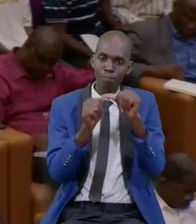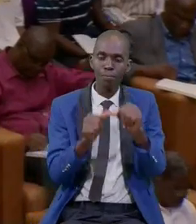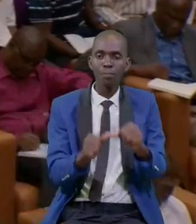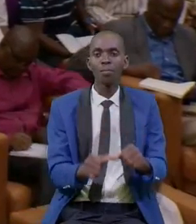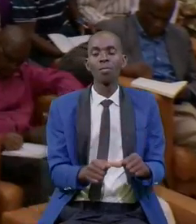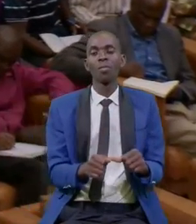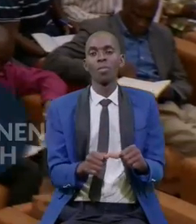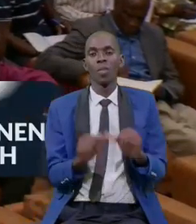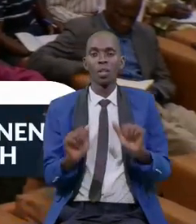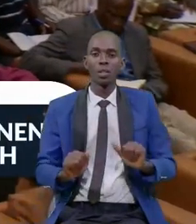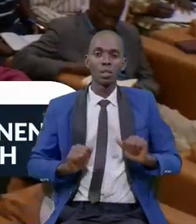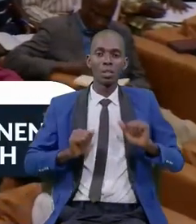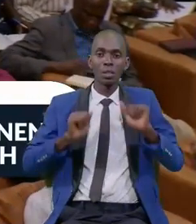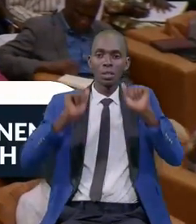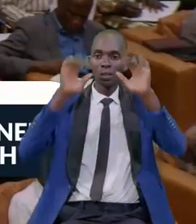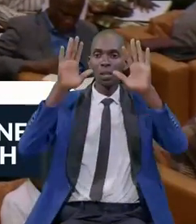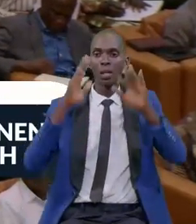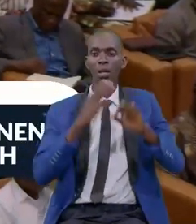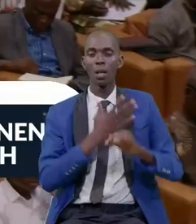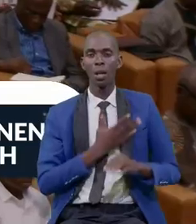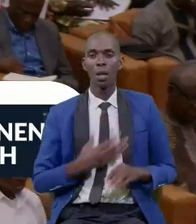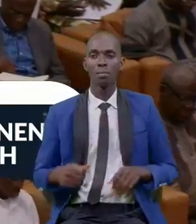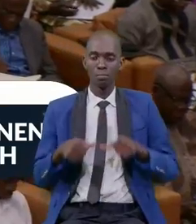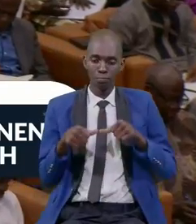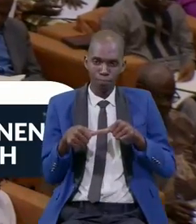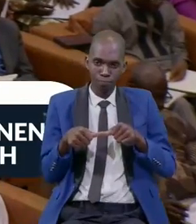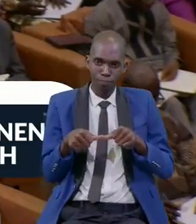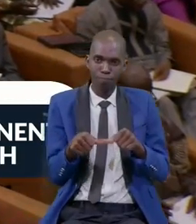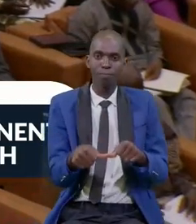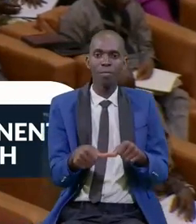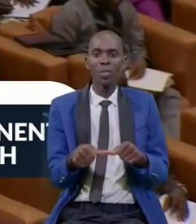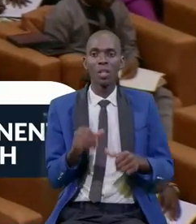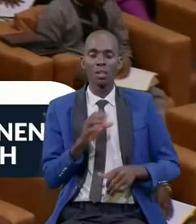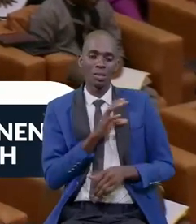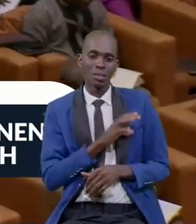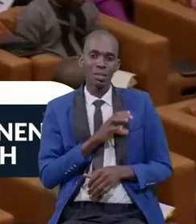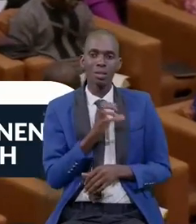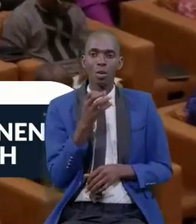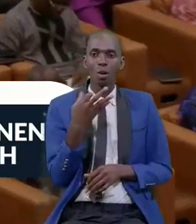consécration et les caractéristiques permanentes de la foi